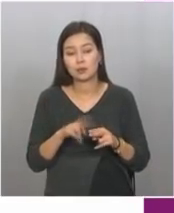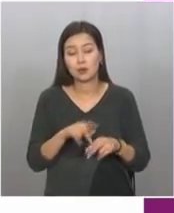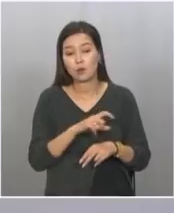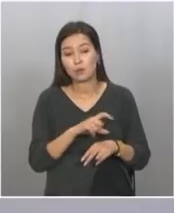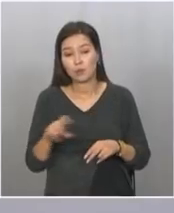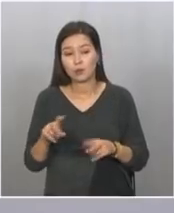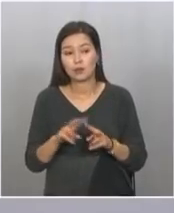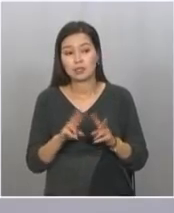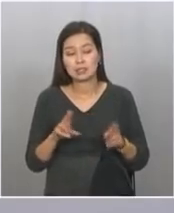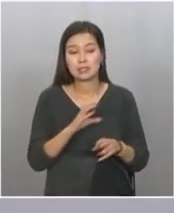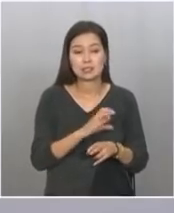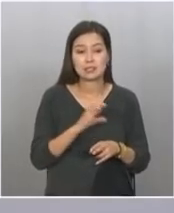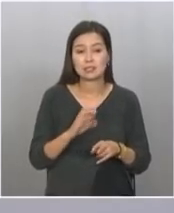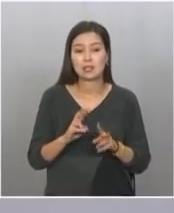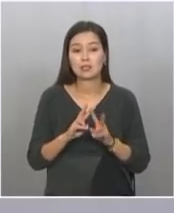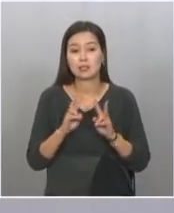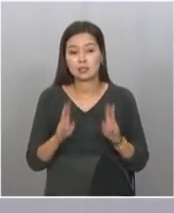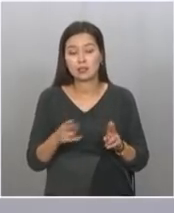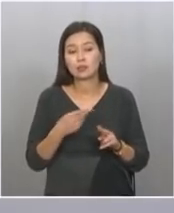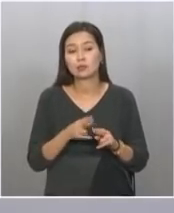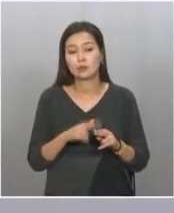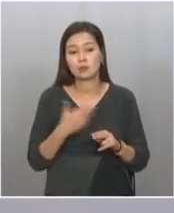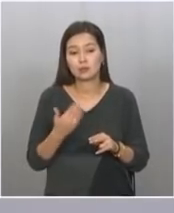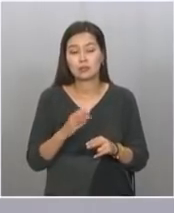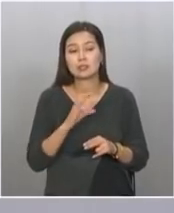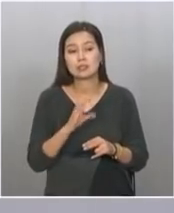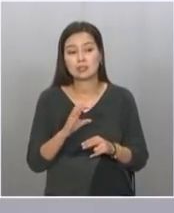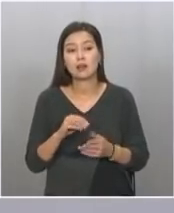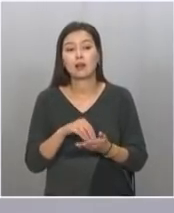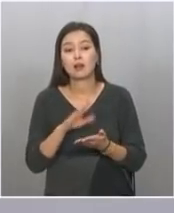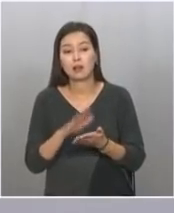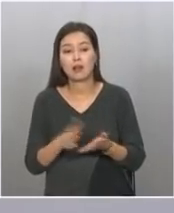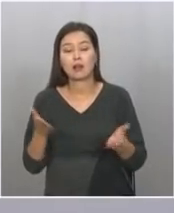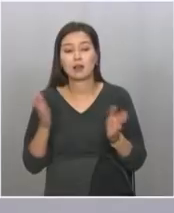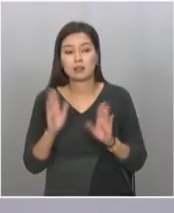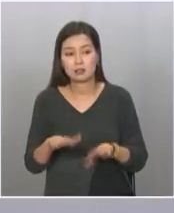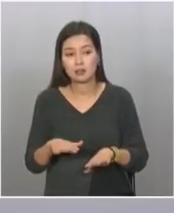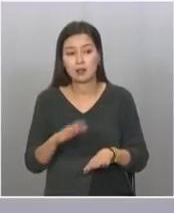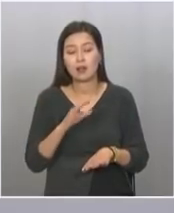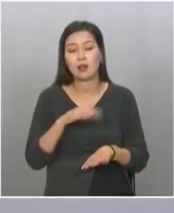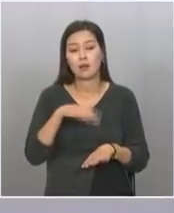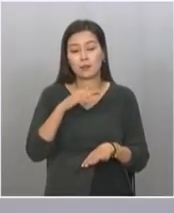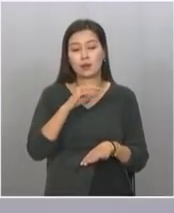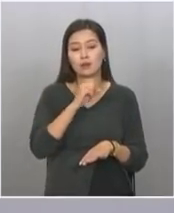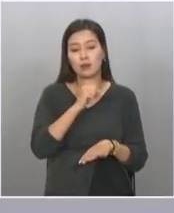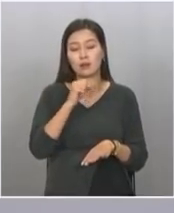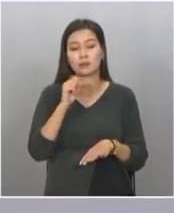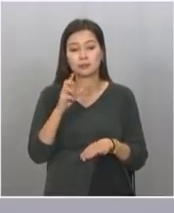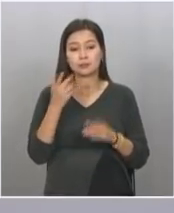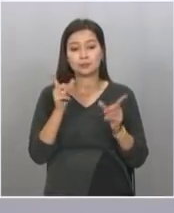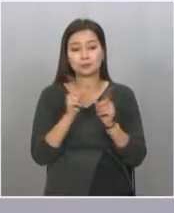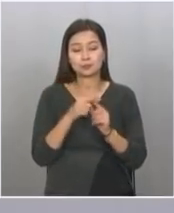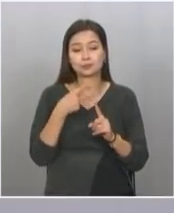бөлімдері, яғни C бірдей болып тұр, сондықтан оны қалдырамызда біз алымдарын бір-бірінен